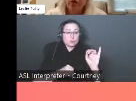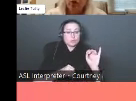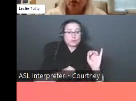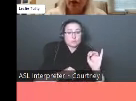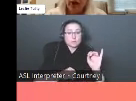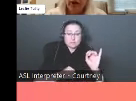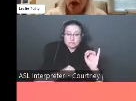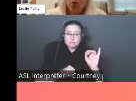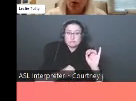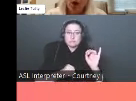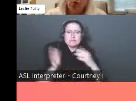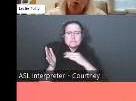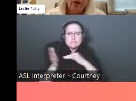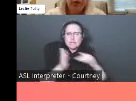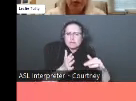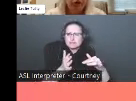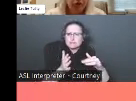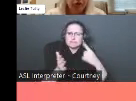Et